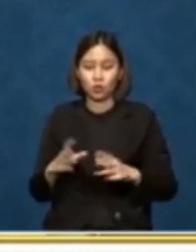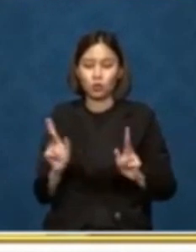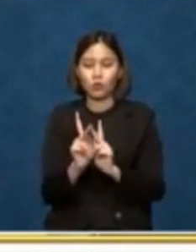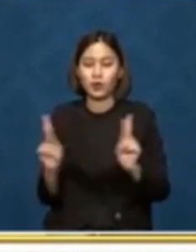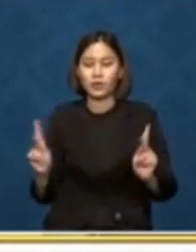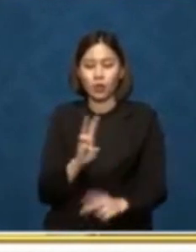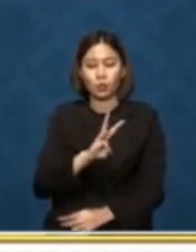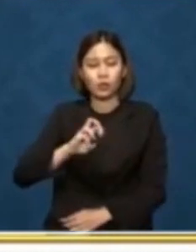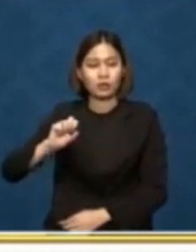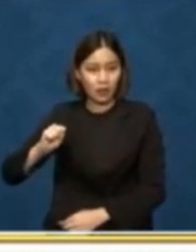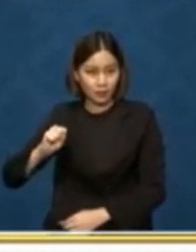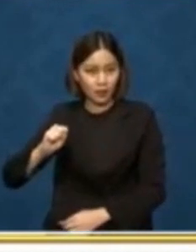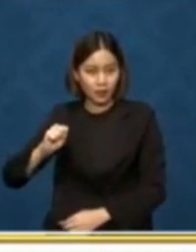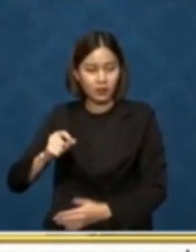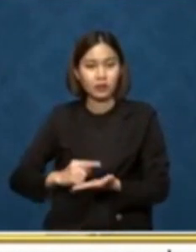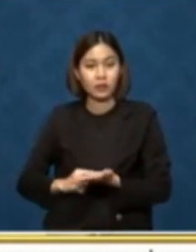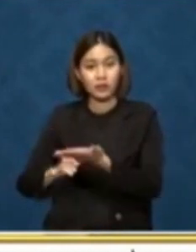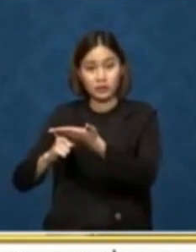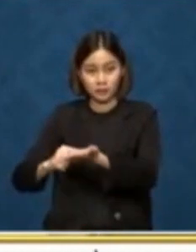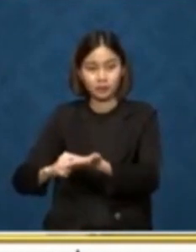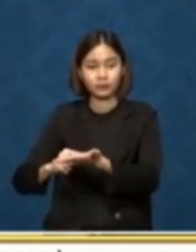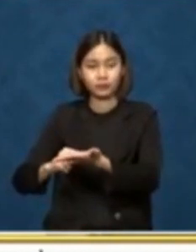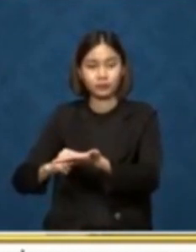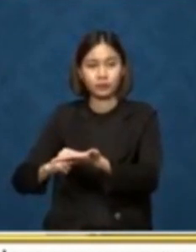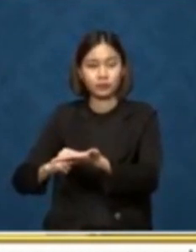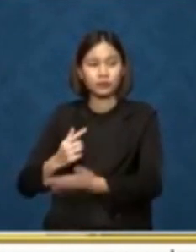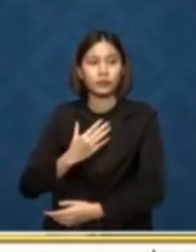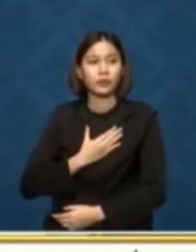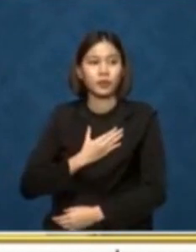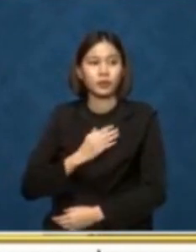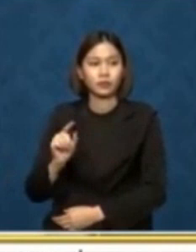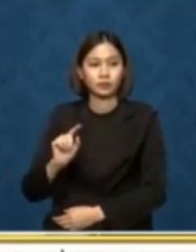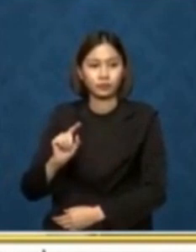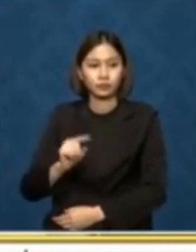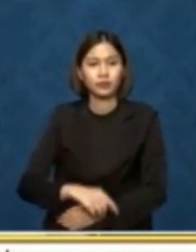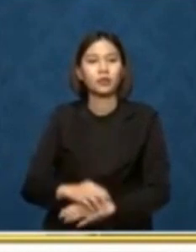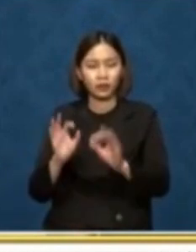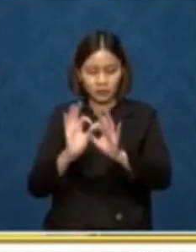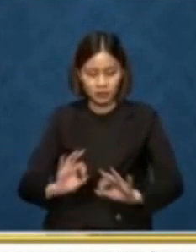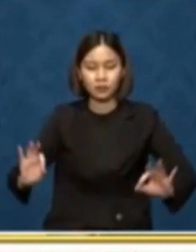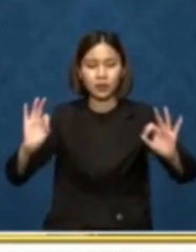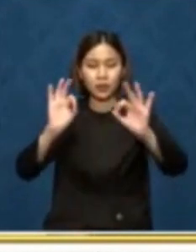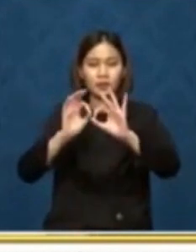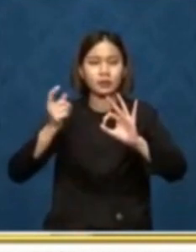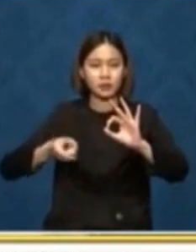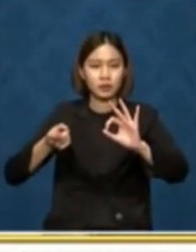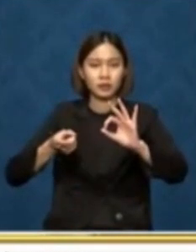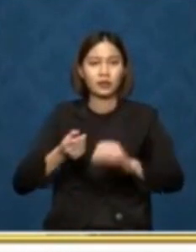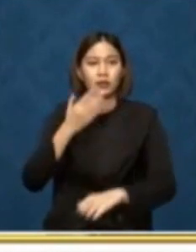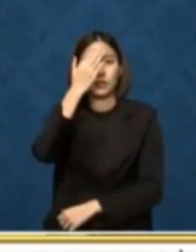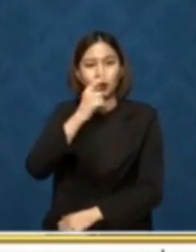คณะกรรมาธิการวิสามัญที่เราเสนอขึ้นมานี้น่ะนะครับโดยส่วนตัวแล้วเห็นว่ามีความจำเป็นเป็นอย่าง